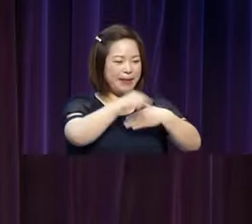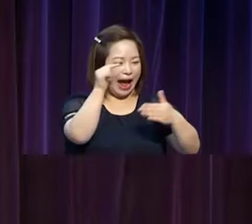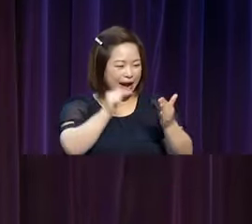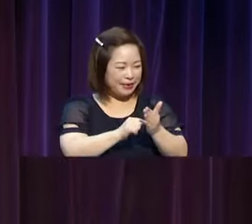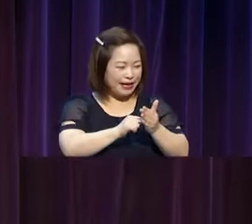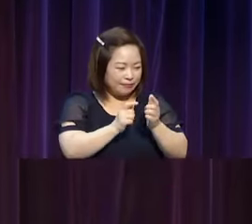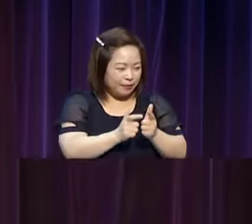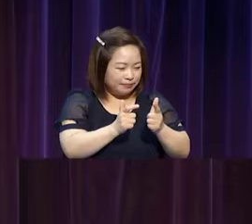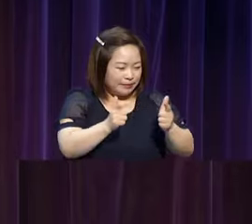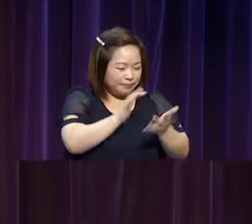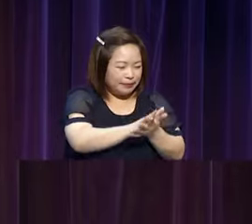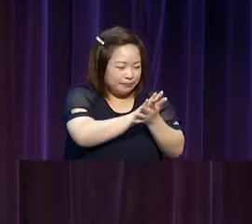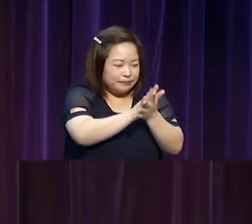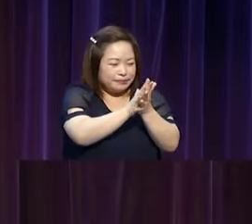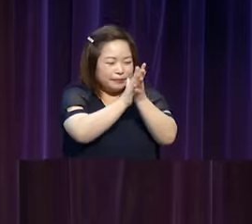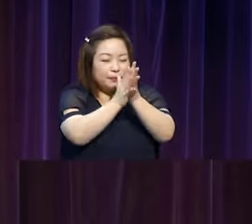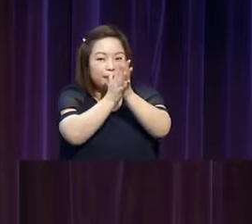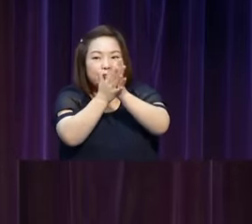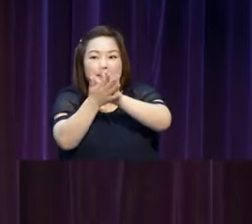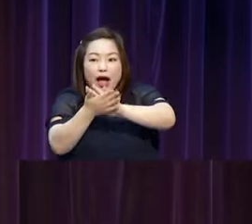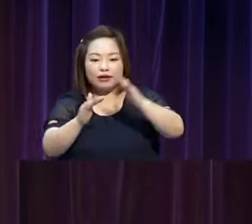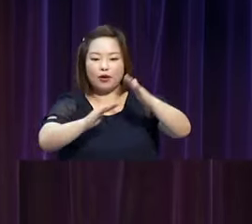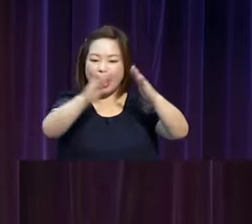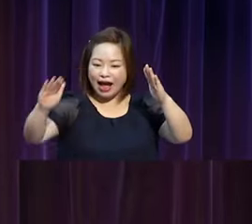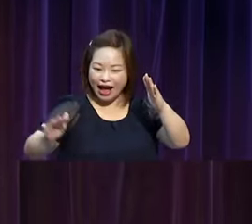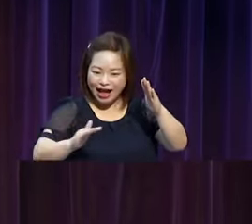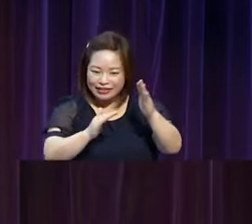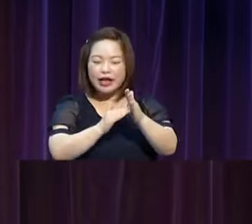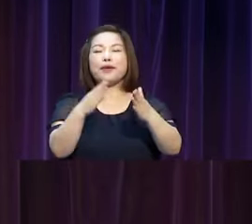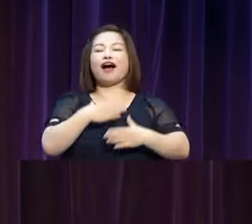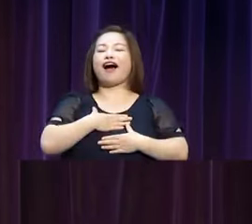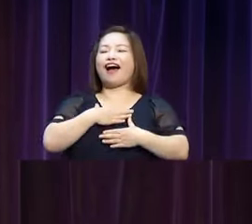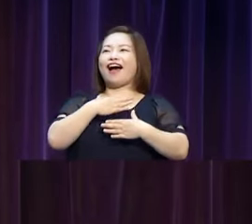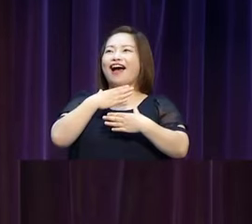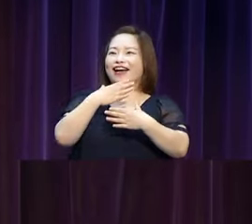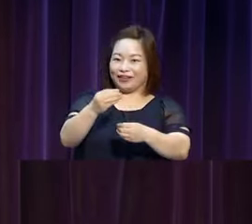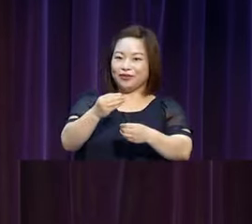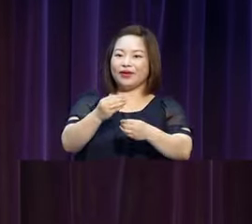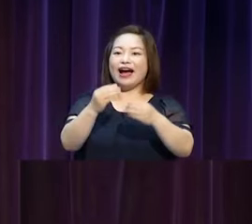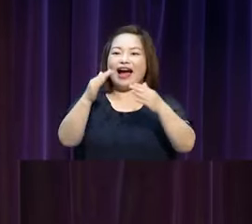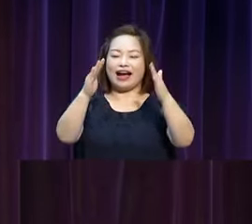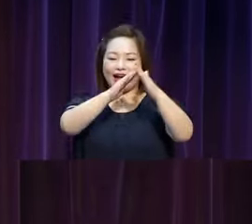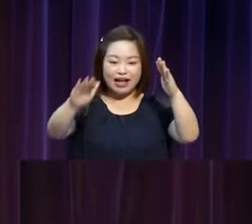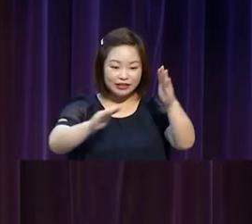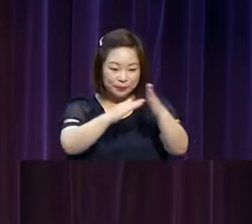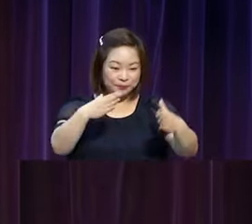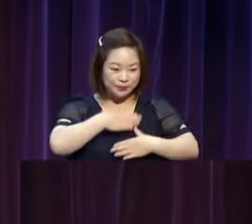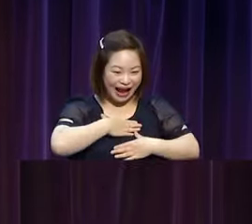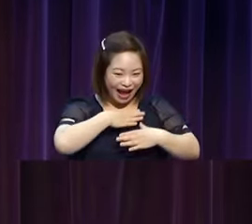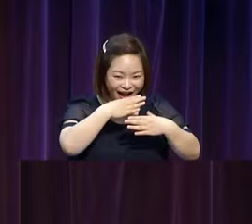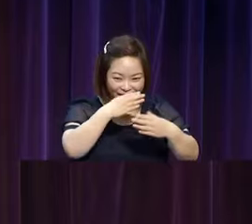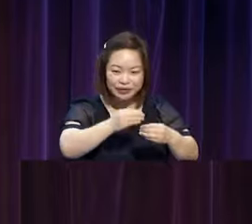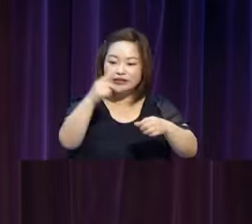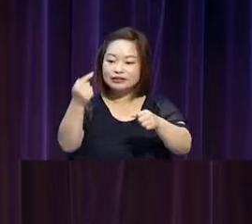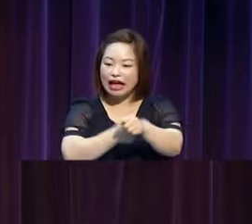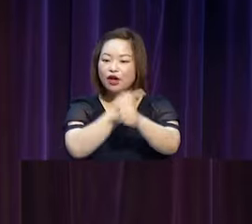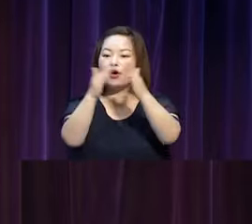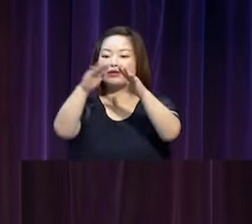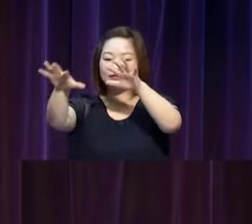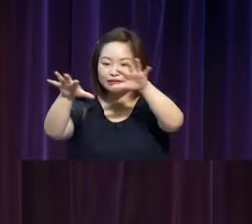바뀌고 한 가정이 바뀌면 한 마을 그리고 한 마을이 바뀌면 한